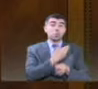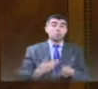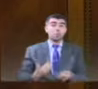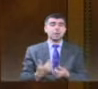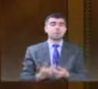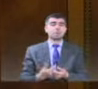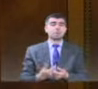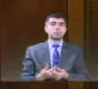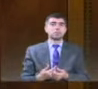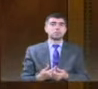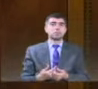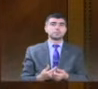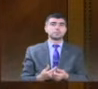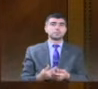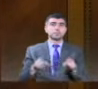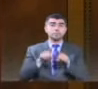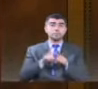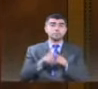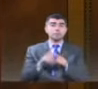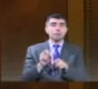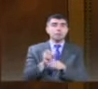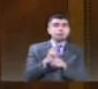محاربة الهجرة السرية،